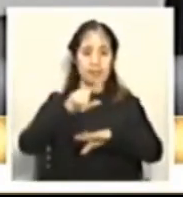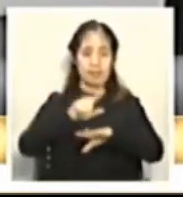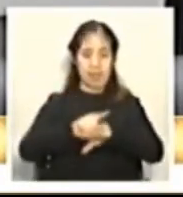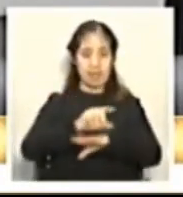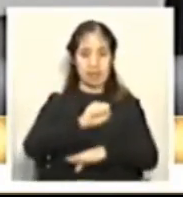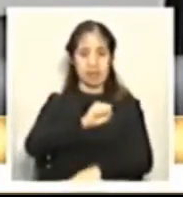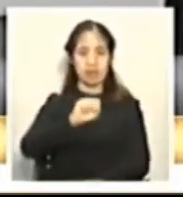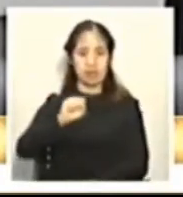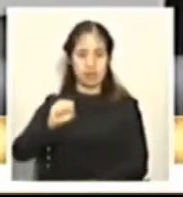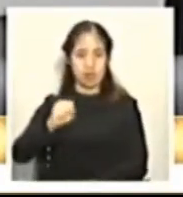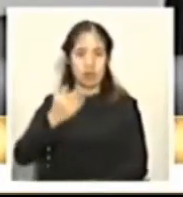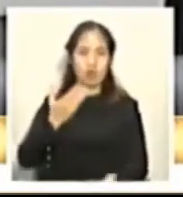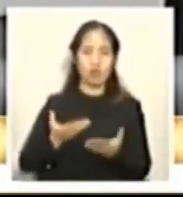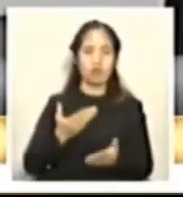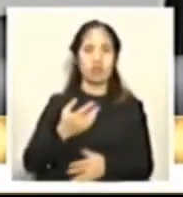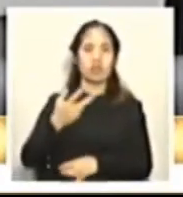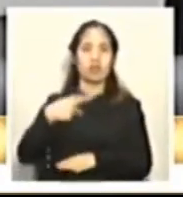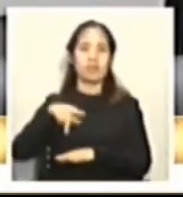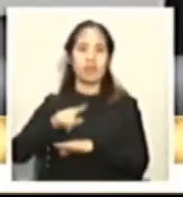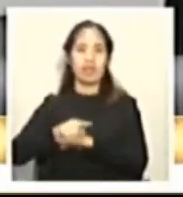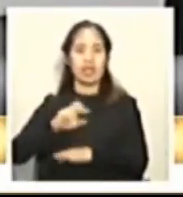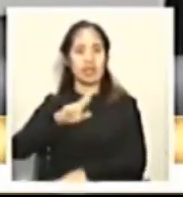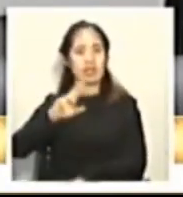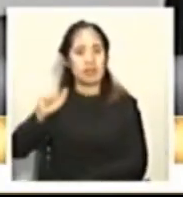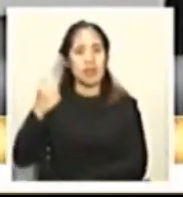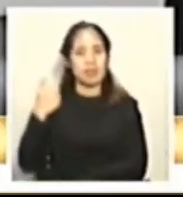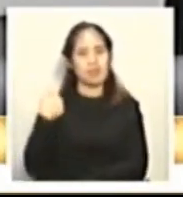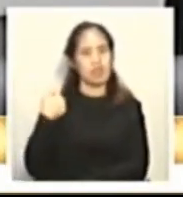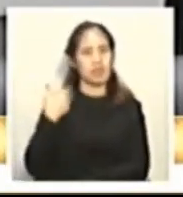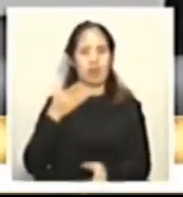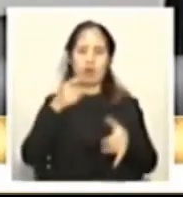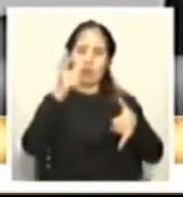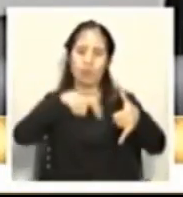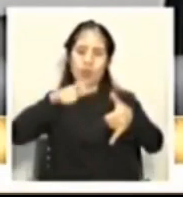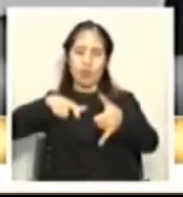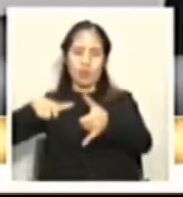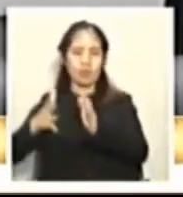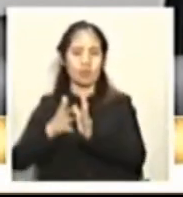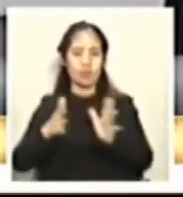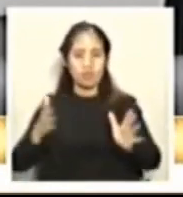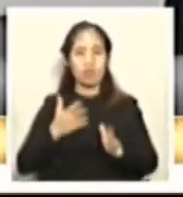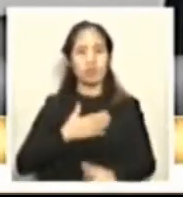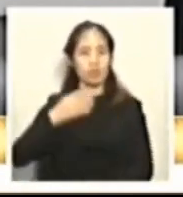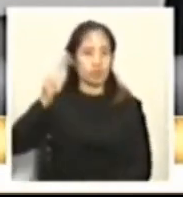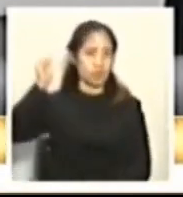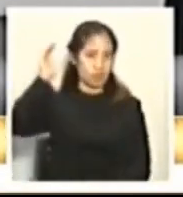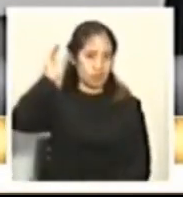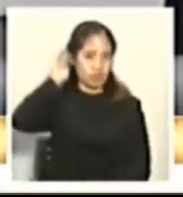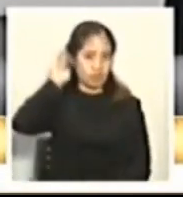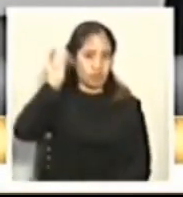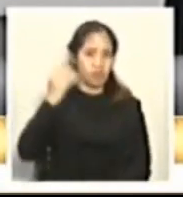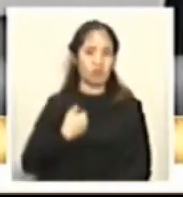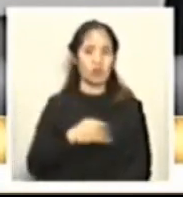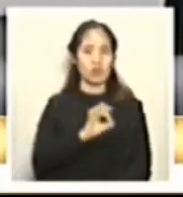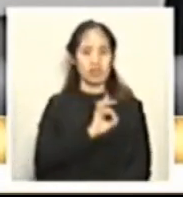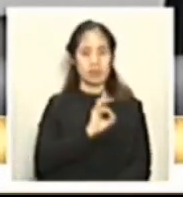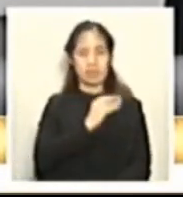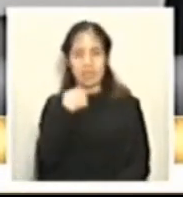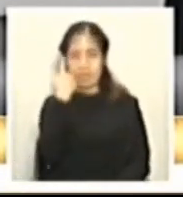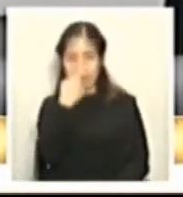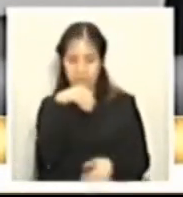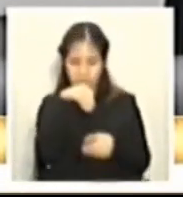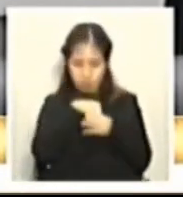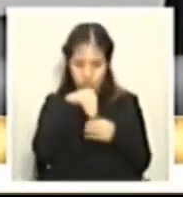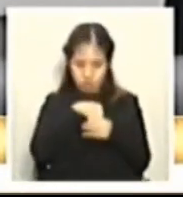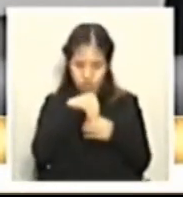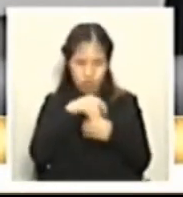าผู้แทนราษฎรหรือประธานรัฐสภามาแล้วหลายท่านครับผมเชื่อว่าสมาชิกหลายท่านที่อยู่ในสภามานานก็คงเห็นได้ชัดเ